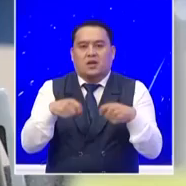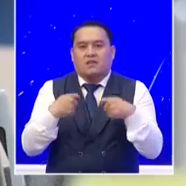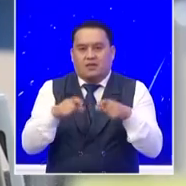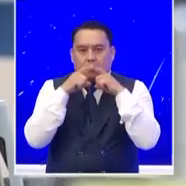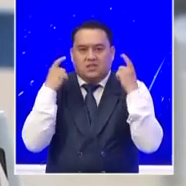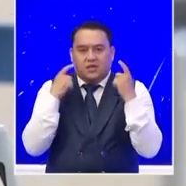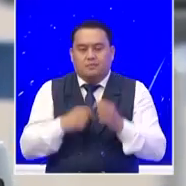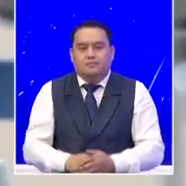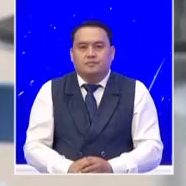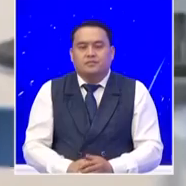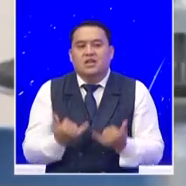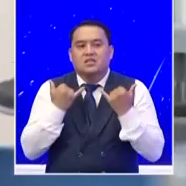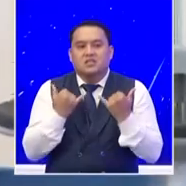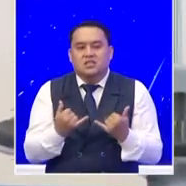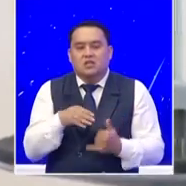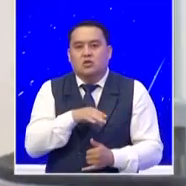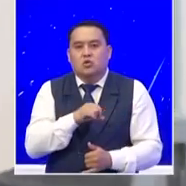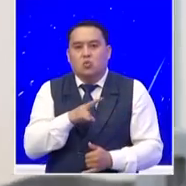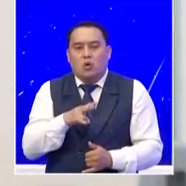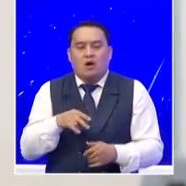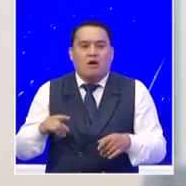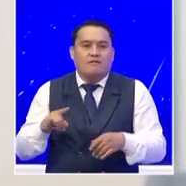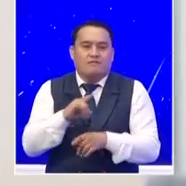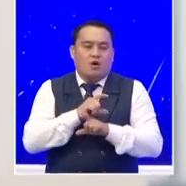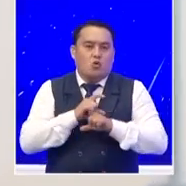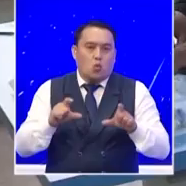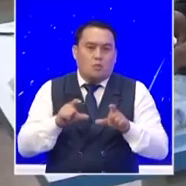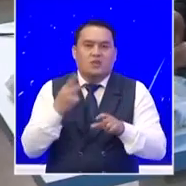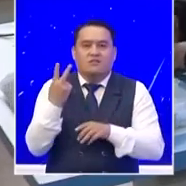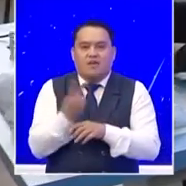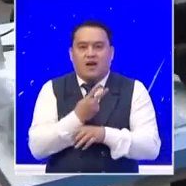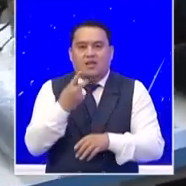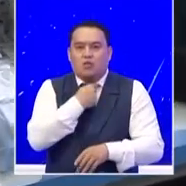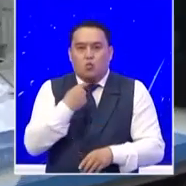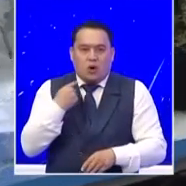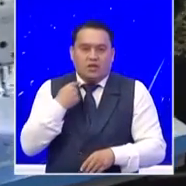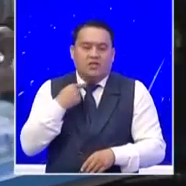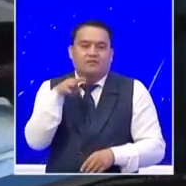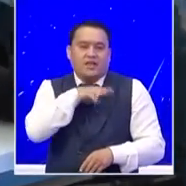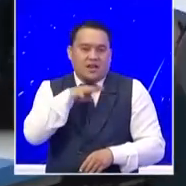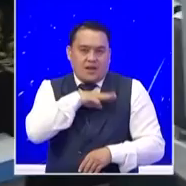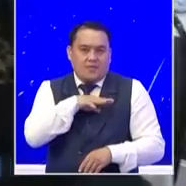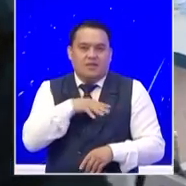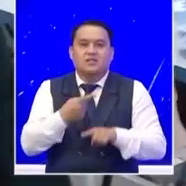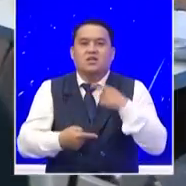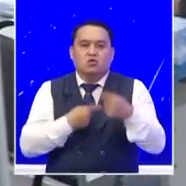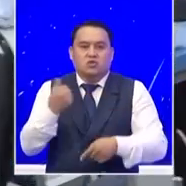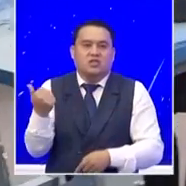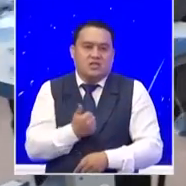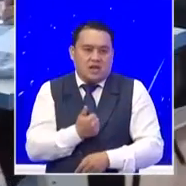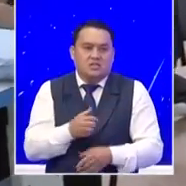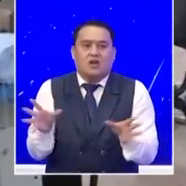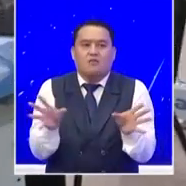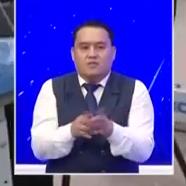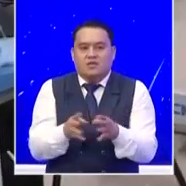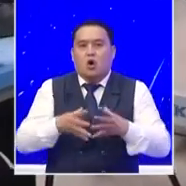маски. Напомним, на сегодняшний день ТО «Техноавиагрупп» запустила два цеха – в Текели и Талдыкургане. В конце этой недели предприниматели